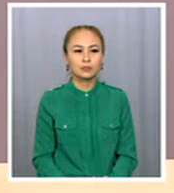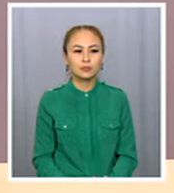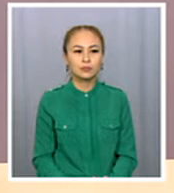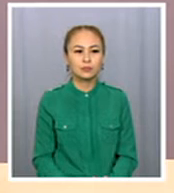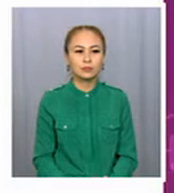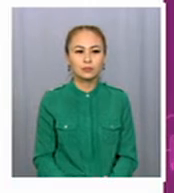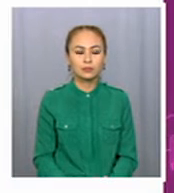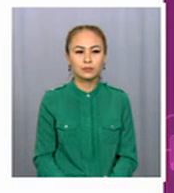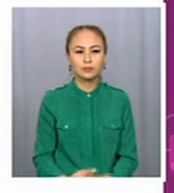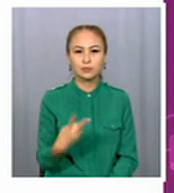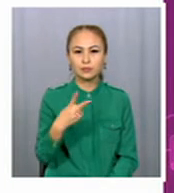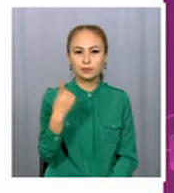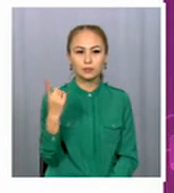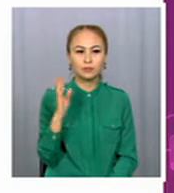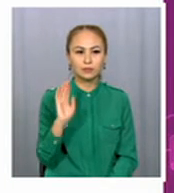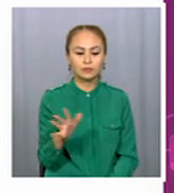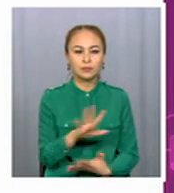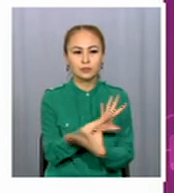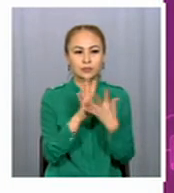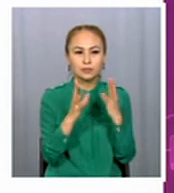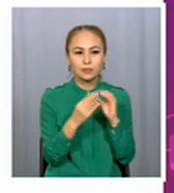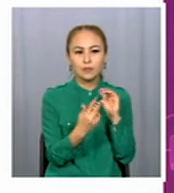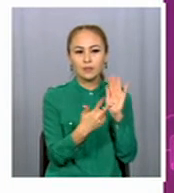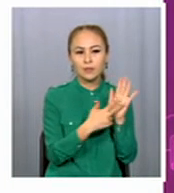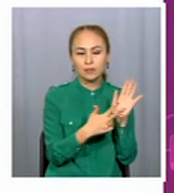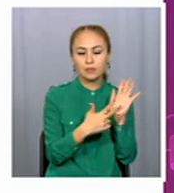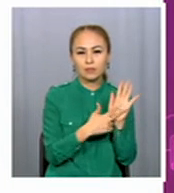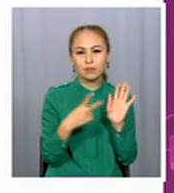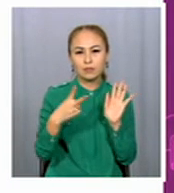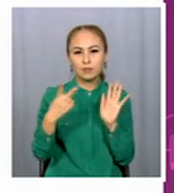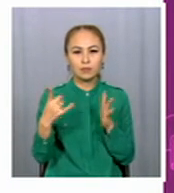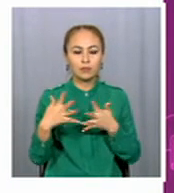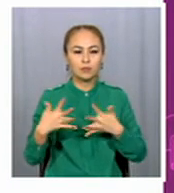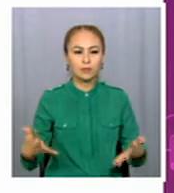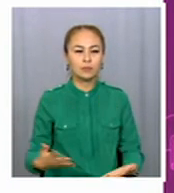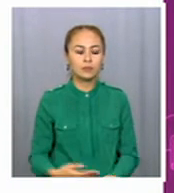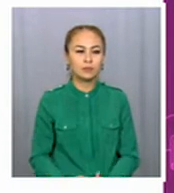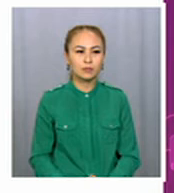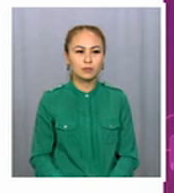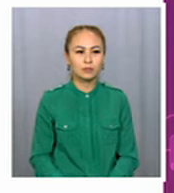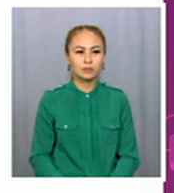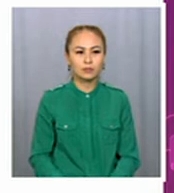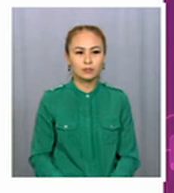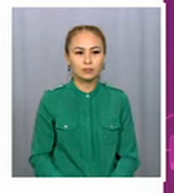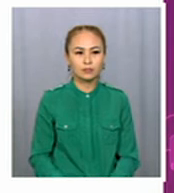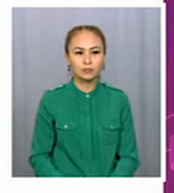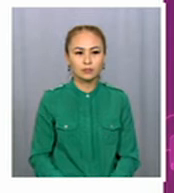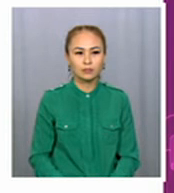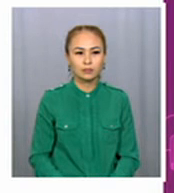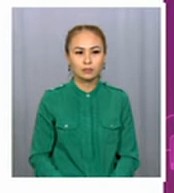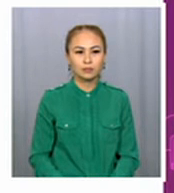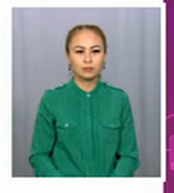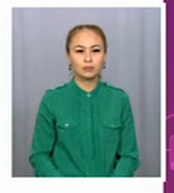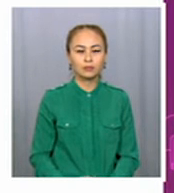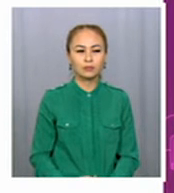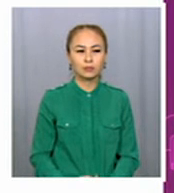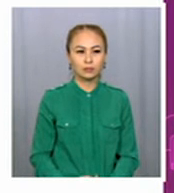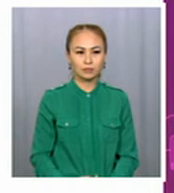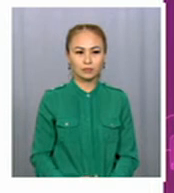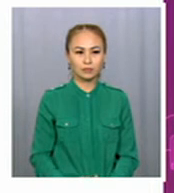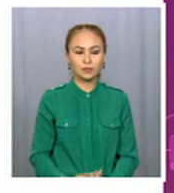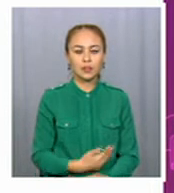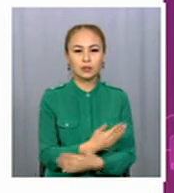21-ге тең. Демек, 8-21 санынан кем екен. Жарайсыңдар, балалар, сендер де